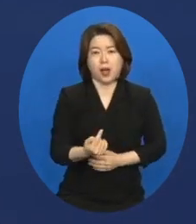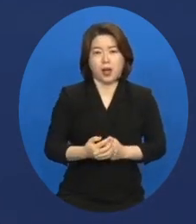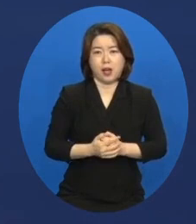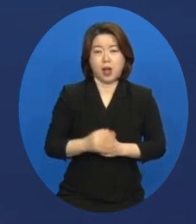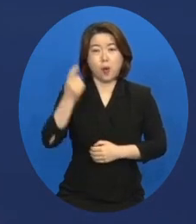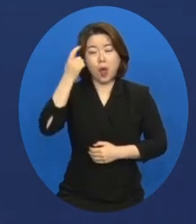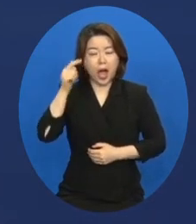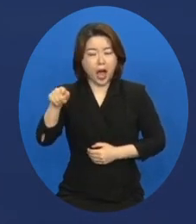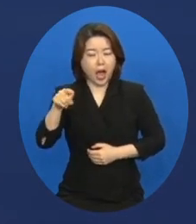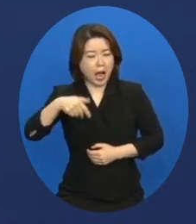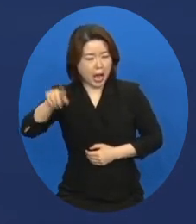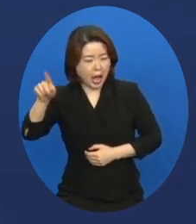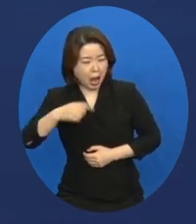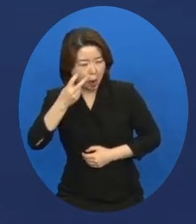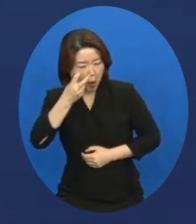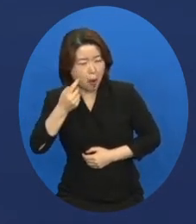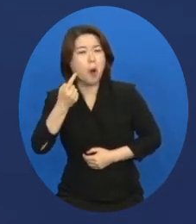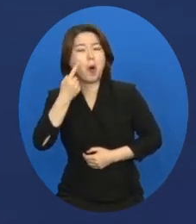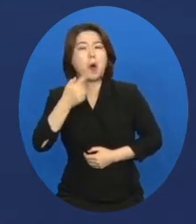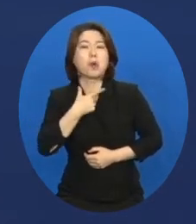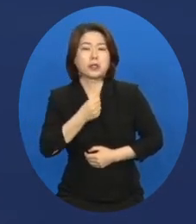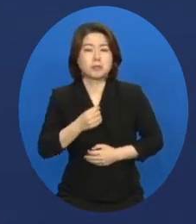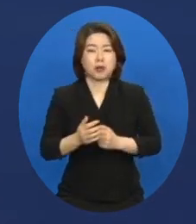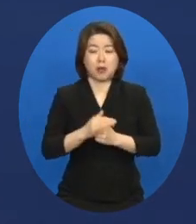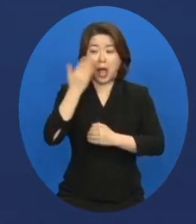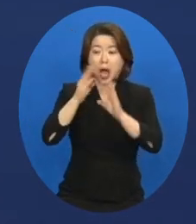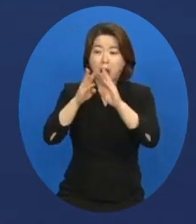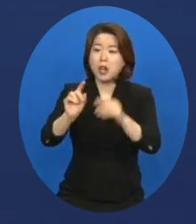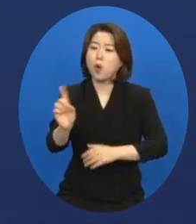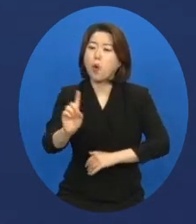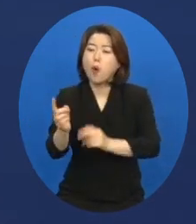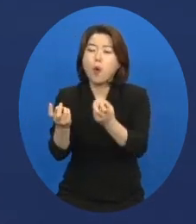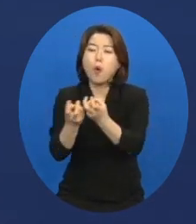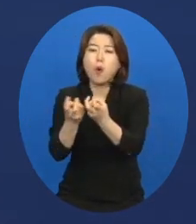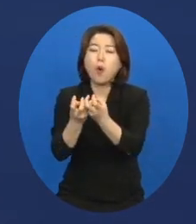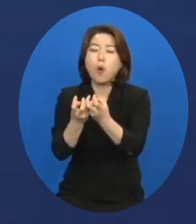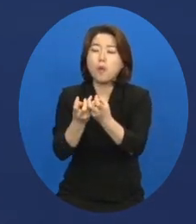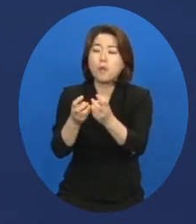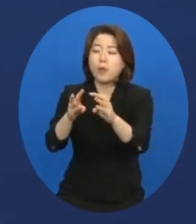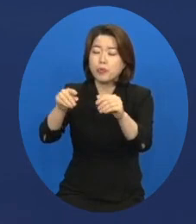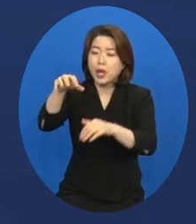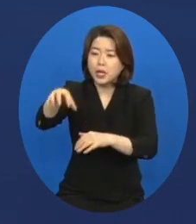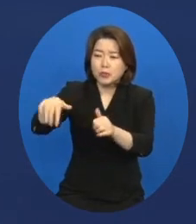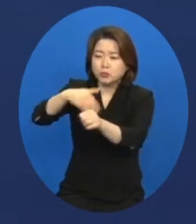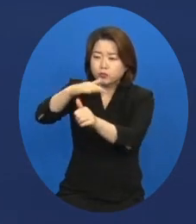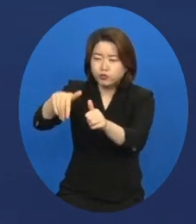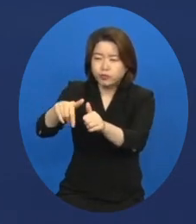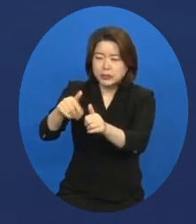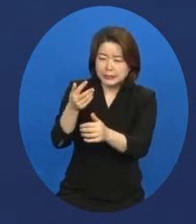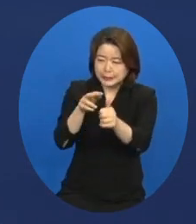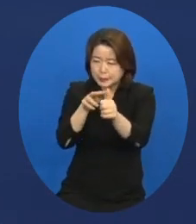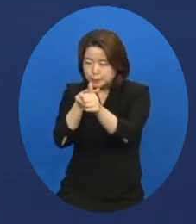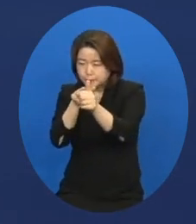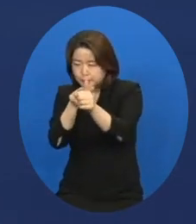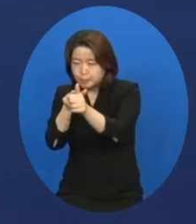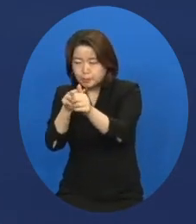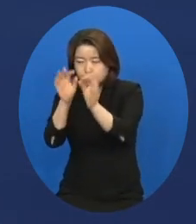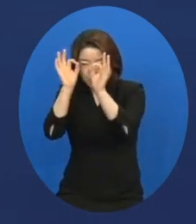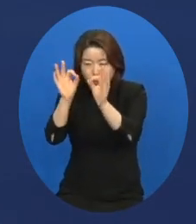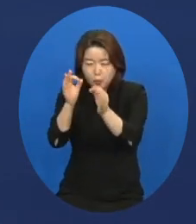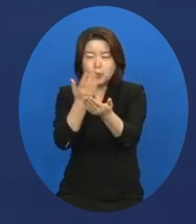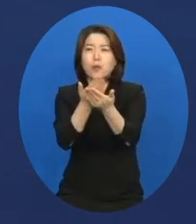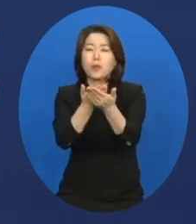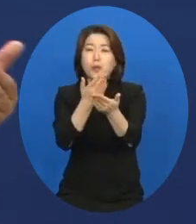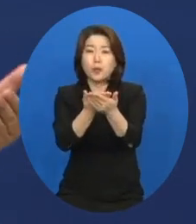졸랐기 때문입니다. 우리가 갈 그 가나안 땅이 어떤 땅인지 미리 보고 오게 해주세요. 하나님이